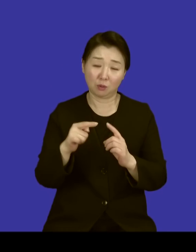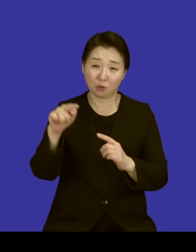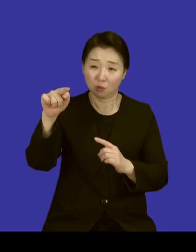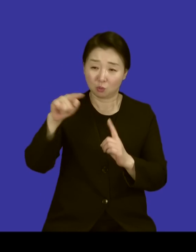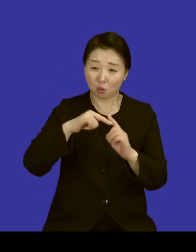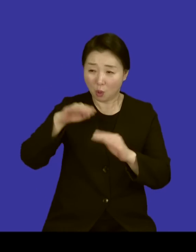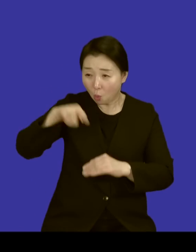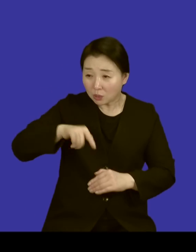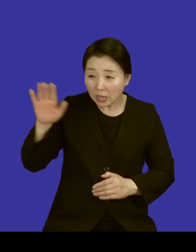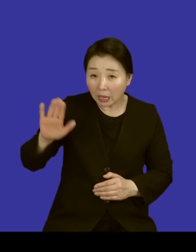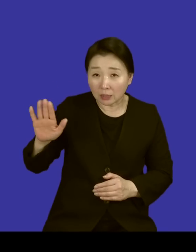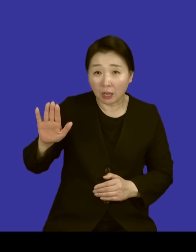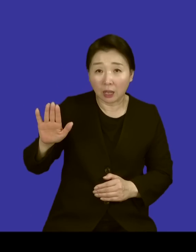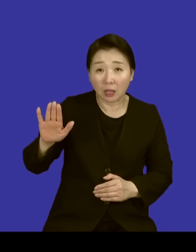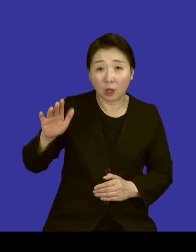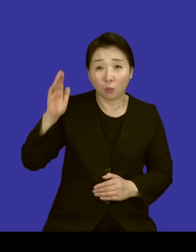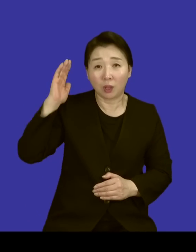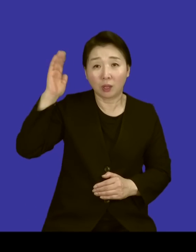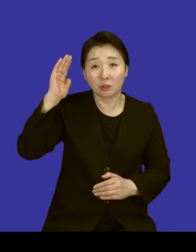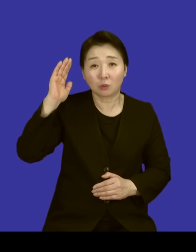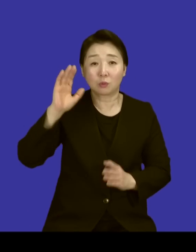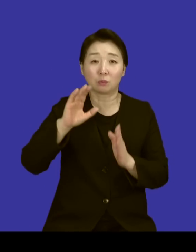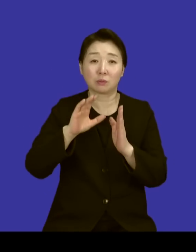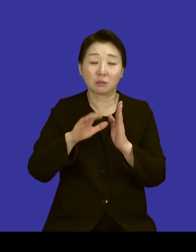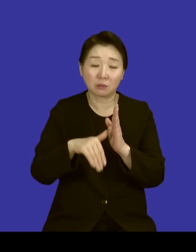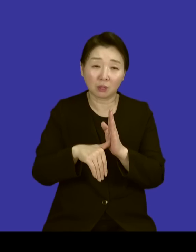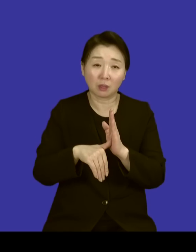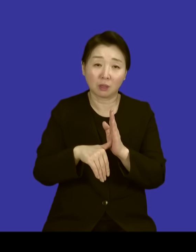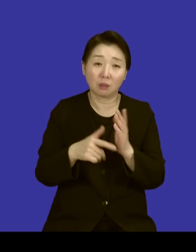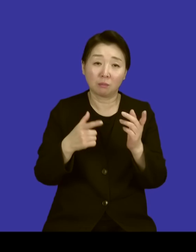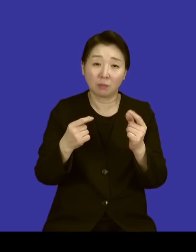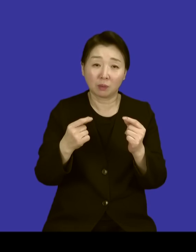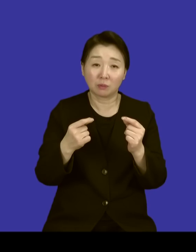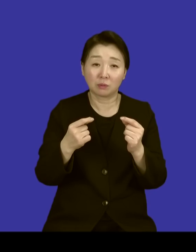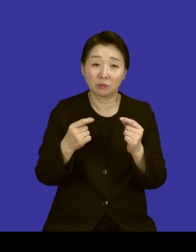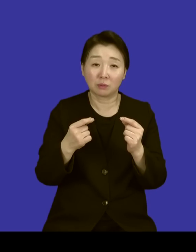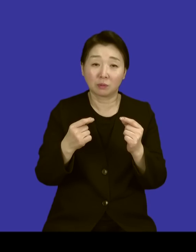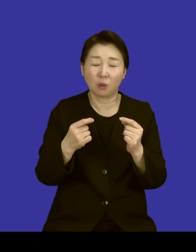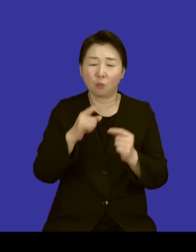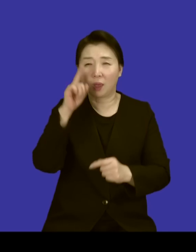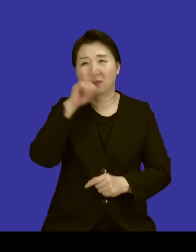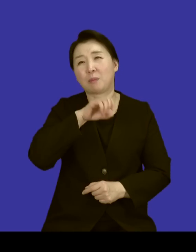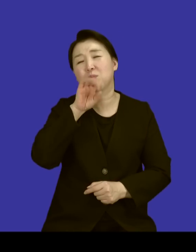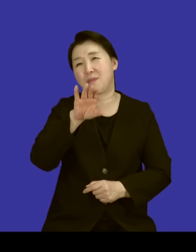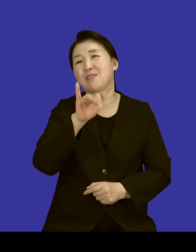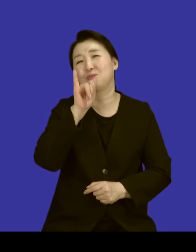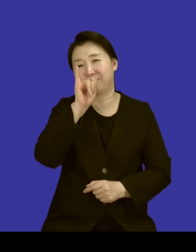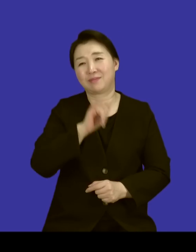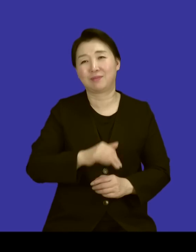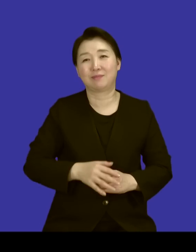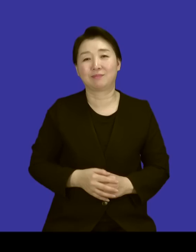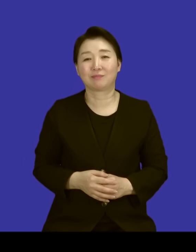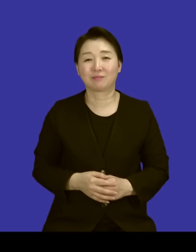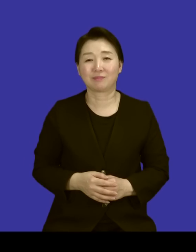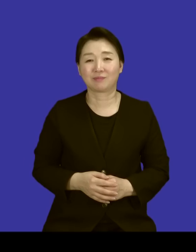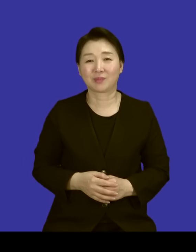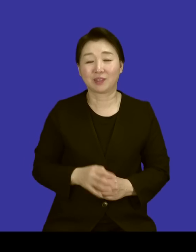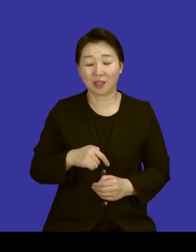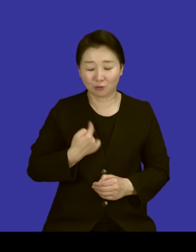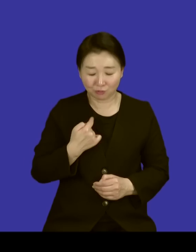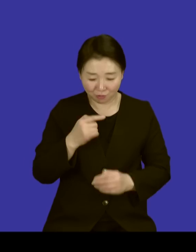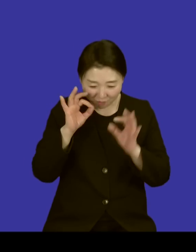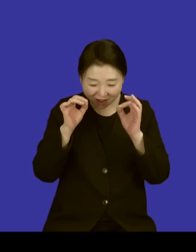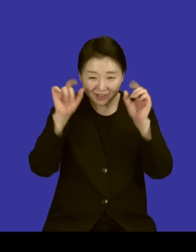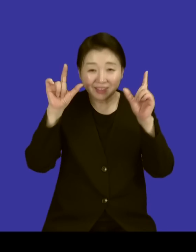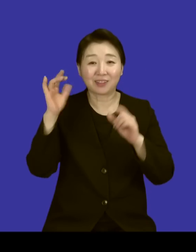그게 뭐 이렇게 뭐 설교 말씀을 하는 것 같지만 되게 화나고 좀 안 좋은 얘기 하게 되거든요. 그렇죠, 네, 그렇죠. 그게 참 많이 깨닫게 되네요.